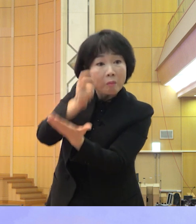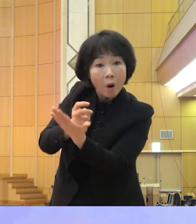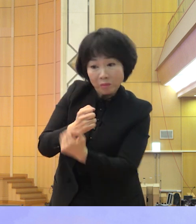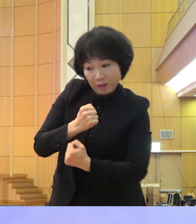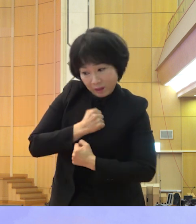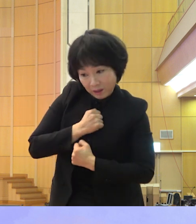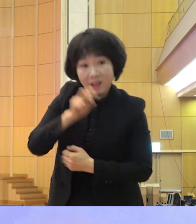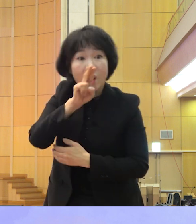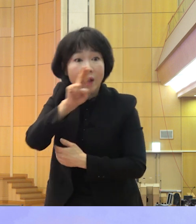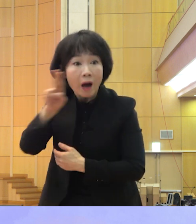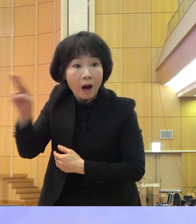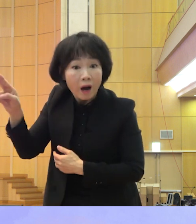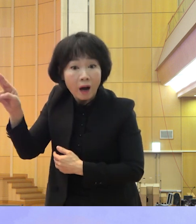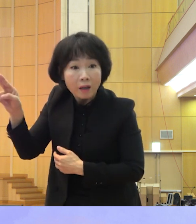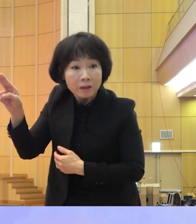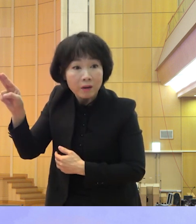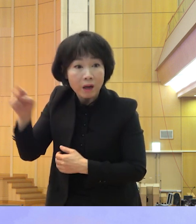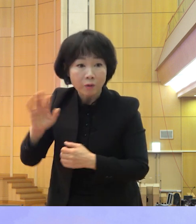지켜야지.